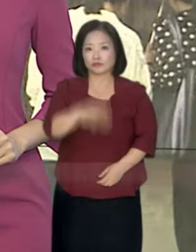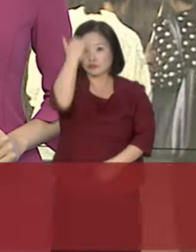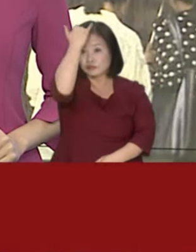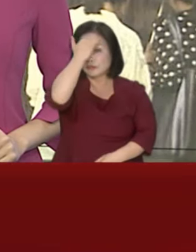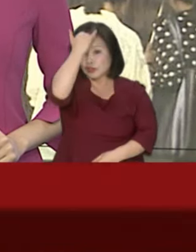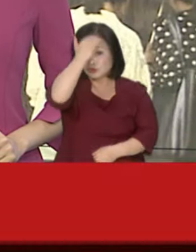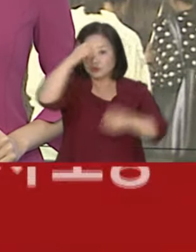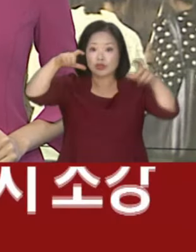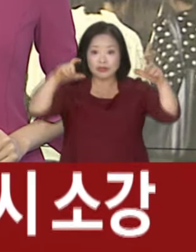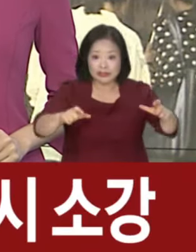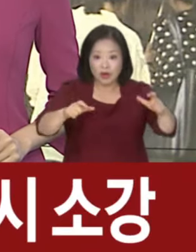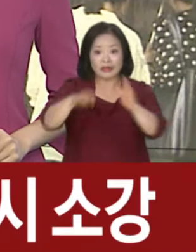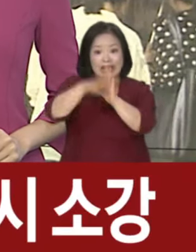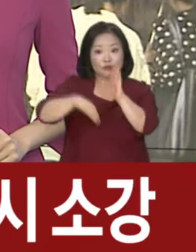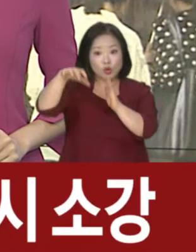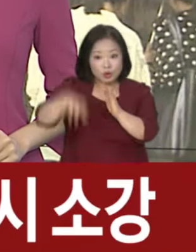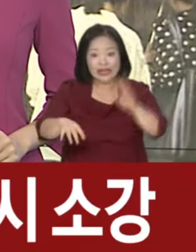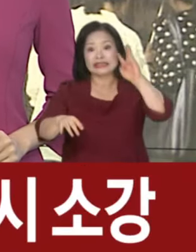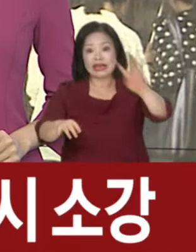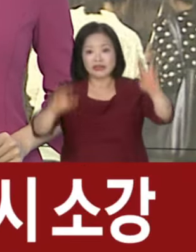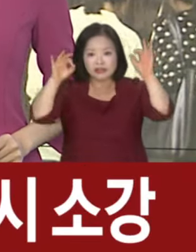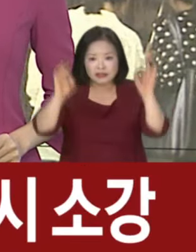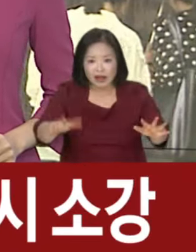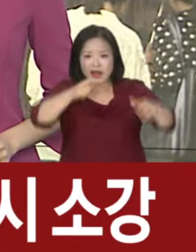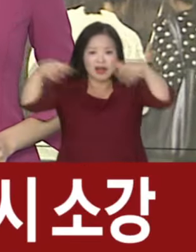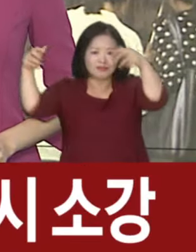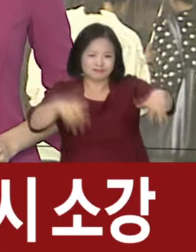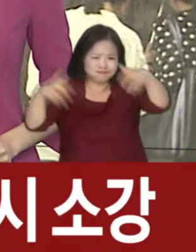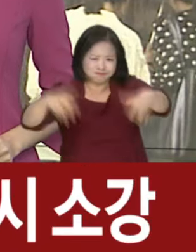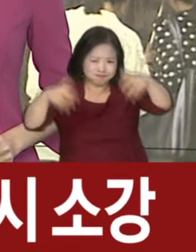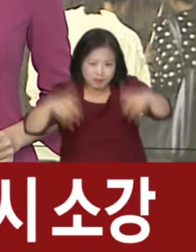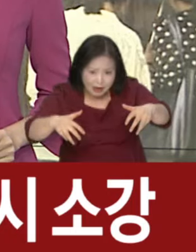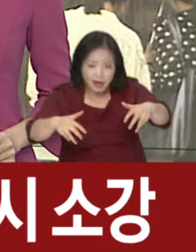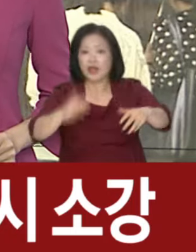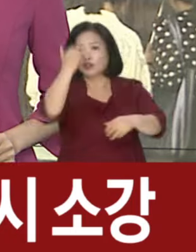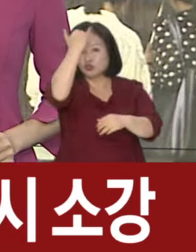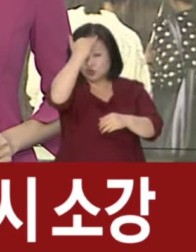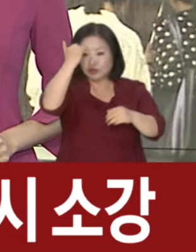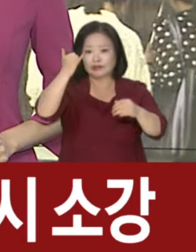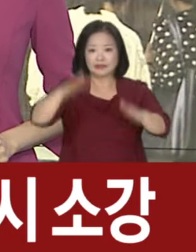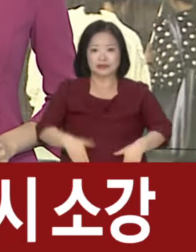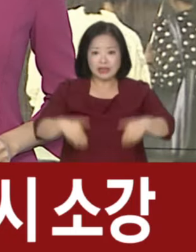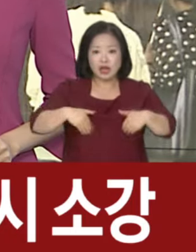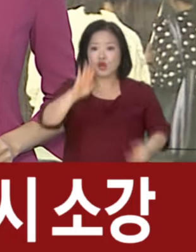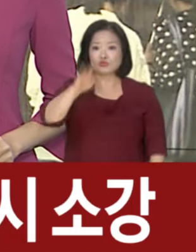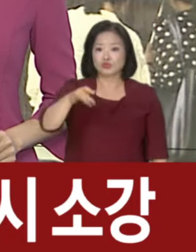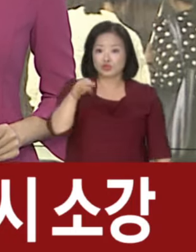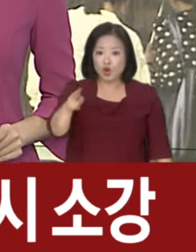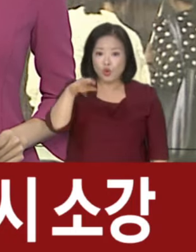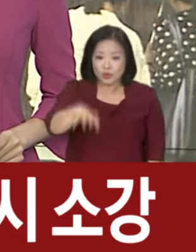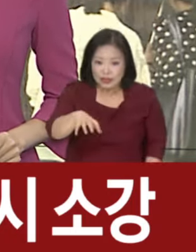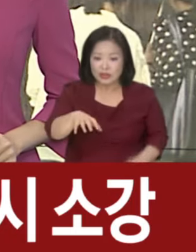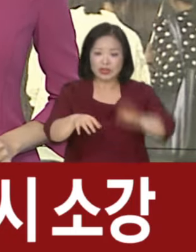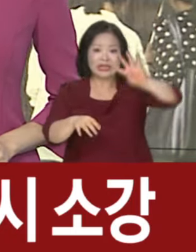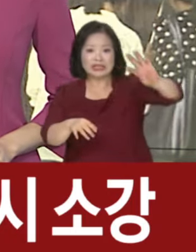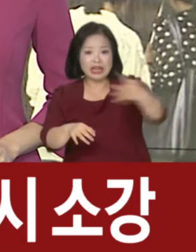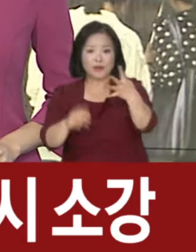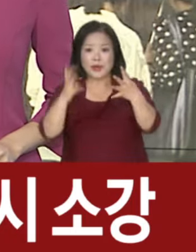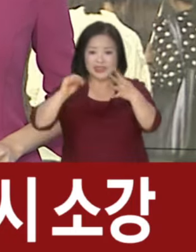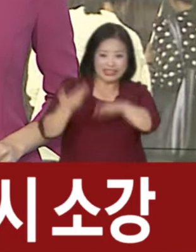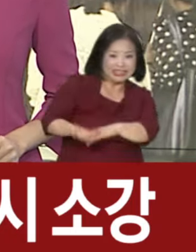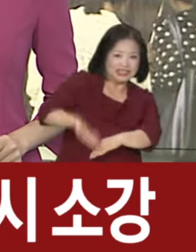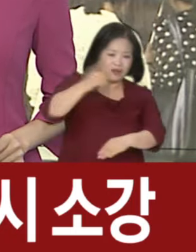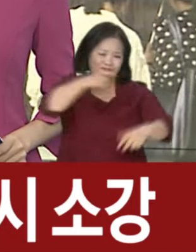네, 사흘간 충청과 남부를 중심으로 큰 비가 집중됐습니다. 네, 충남 부여에는 400mm가 넘는 물벼락이